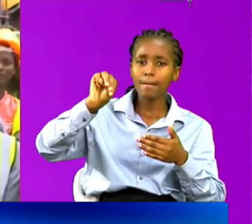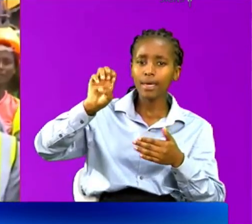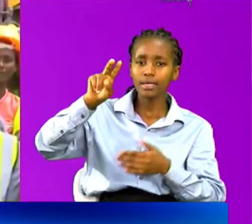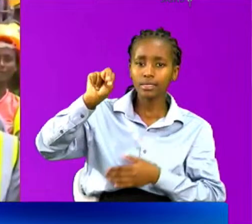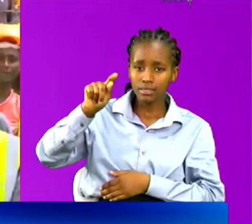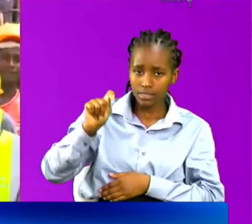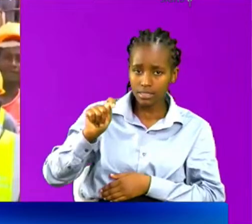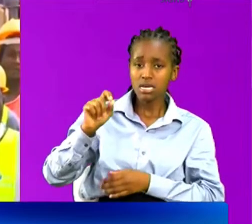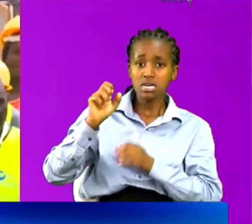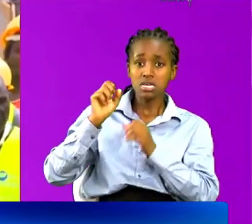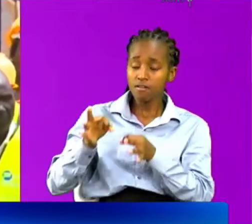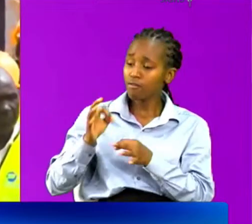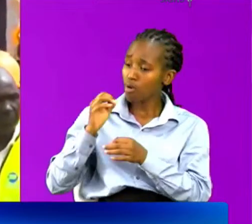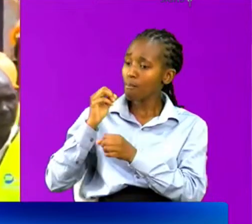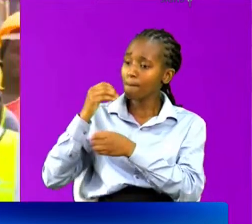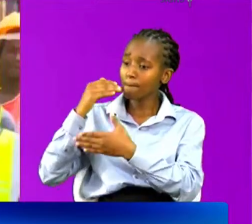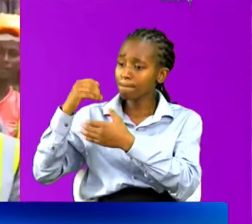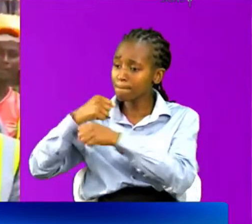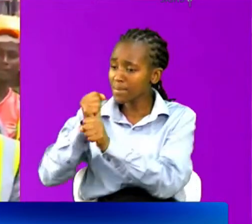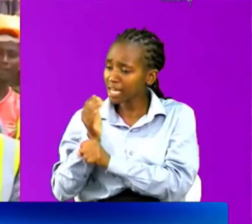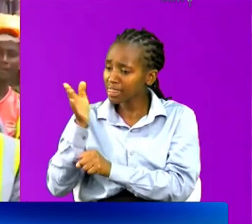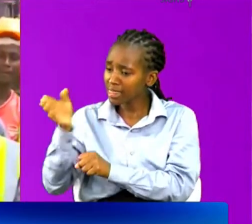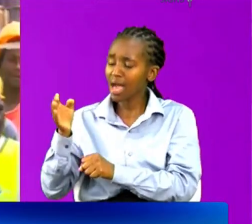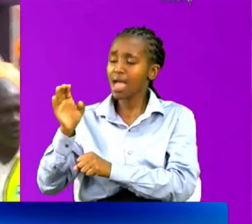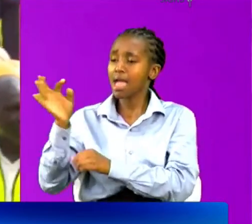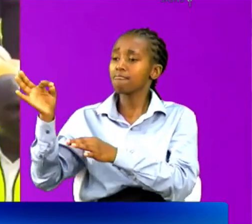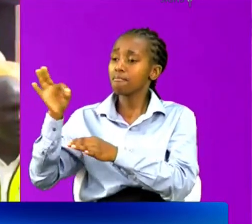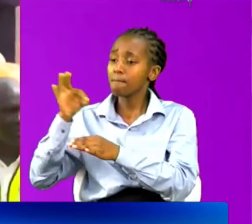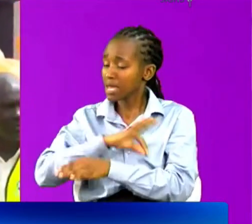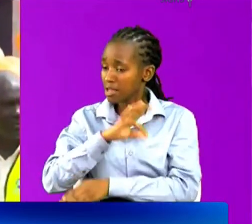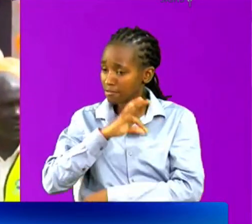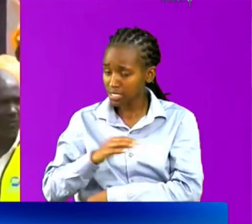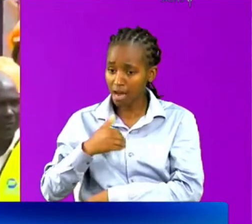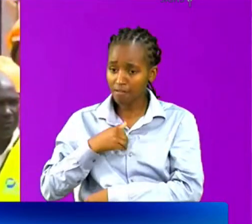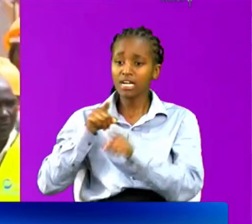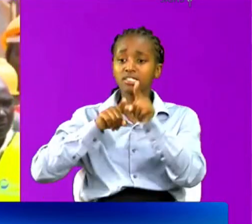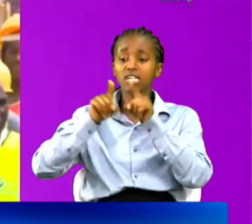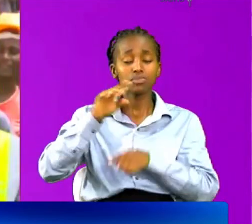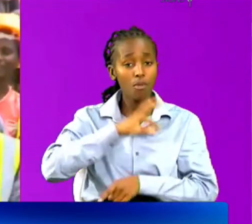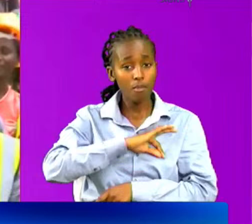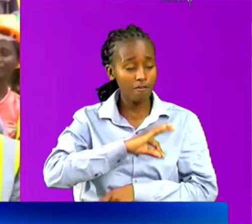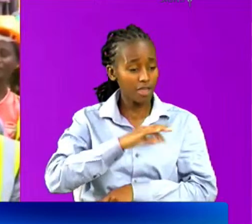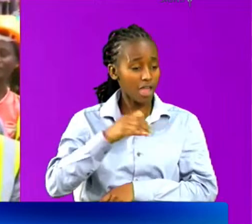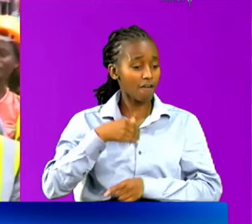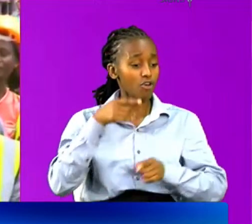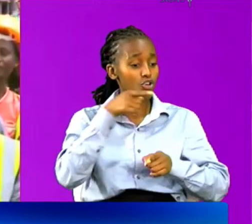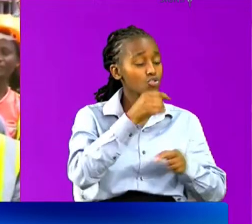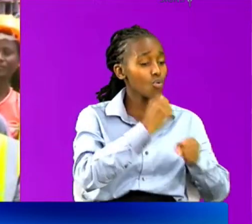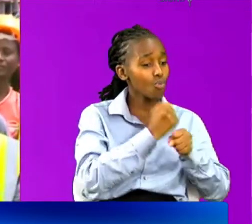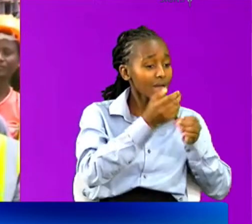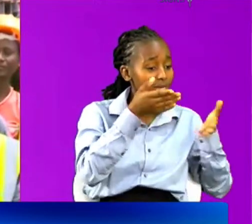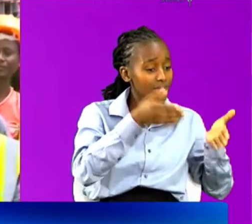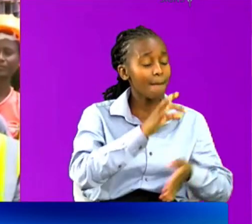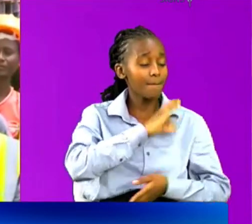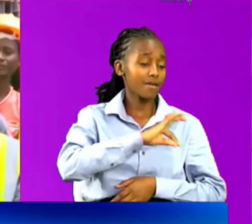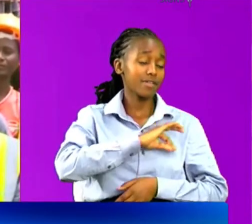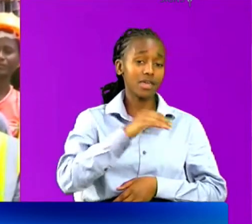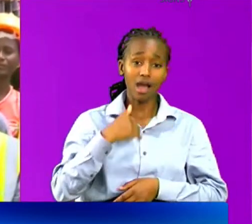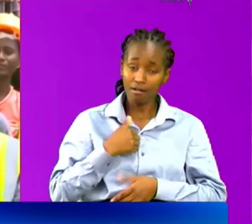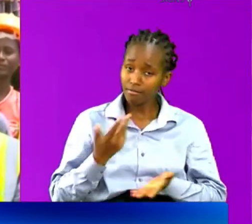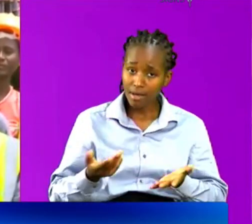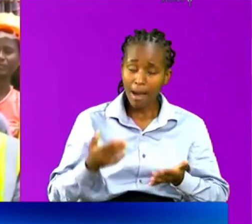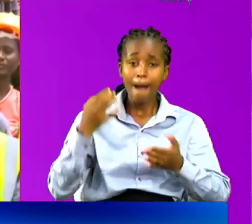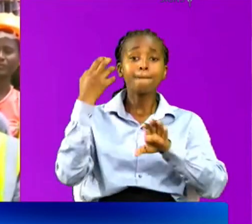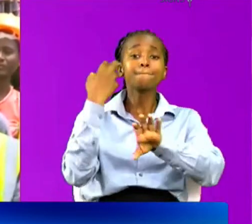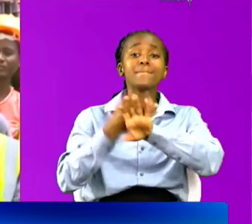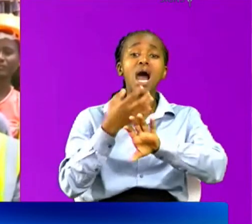wana transport wanapata ajira. Wale wanafanya kazi hapa wanapata ajira. Ni kweli ama si kweli? Hii mawe tunatumia hapa. Kuna